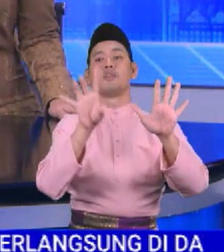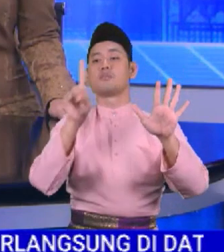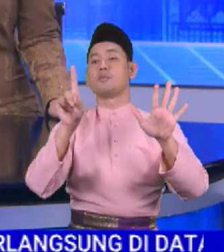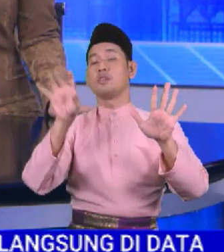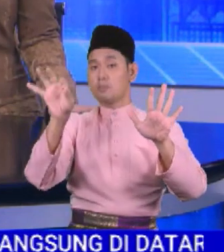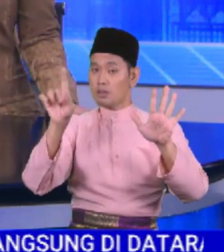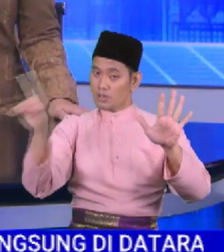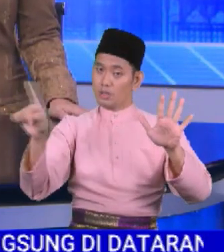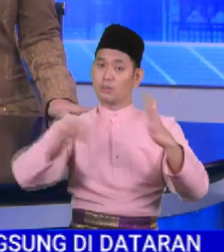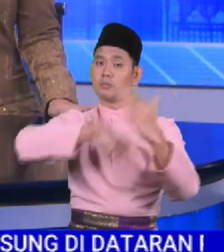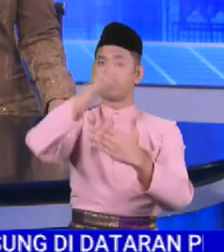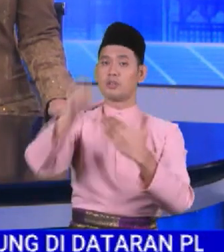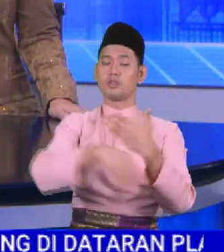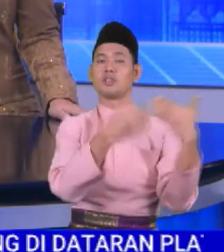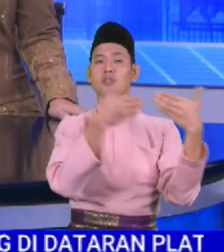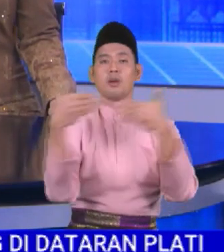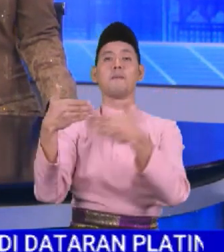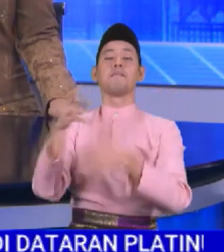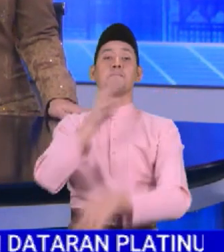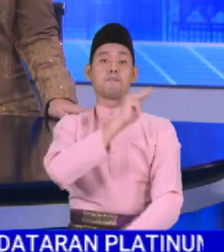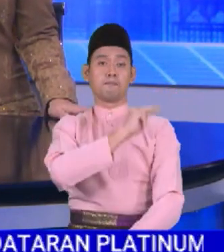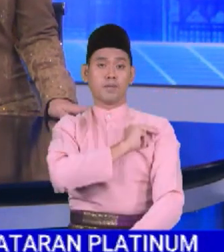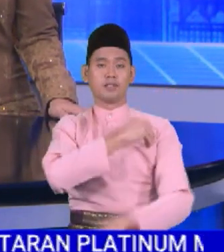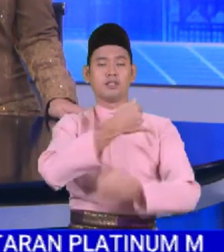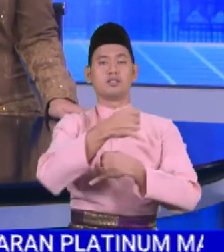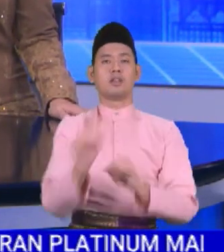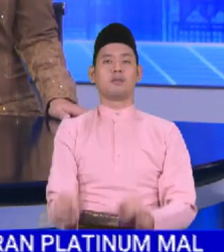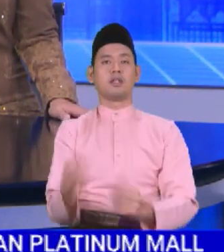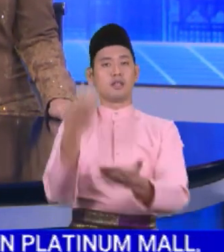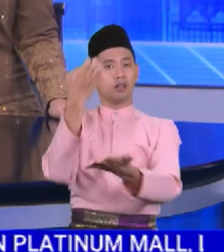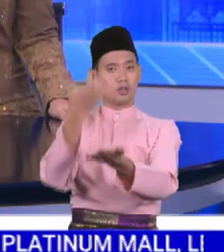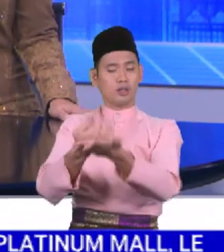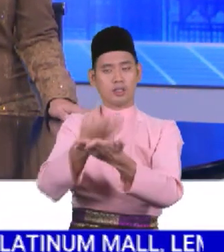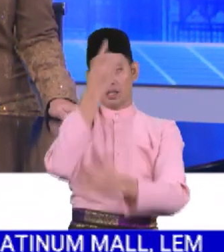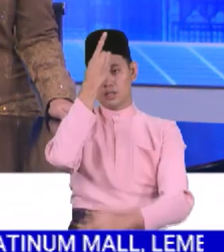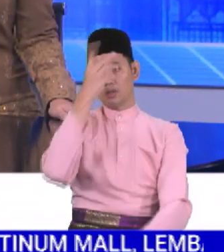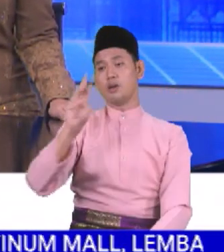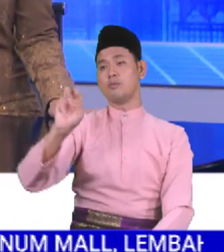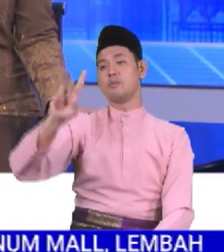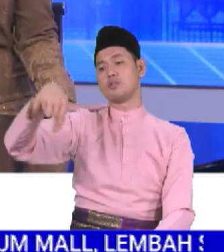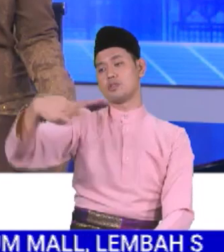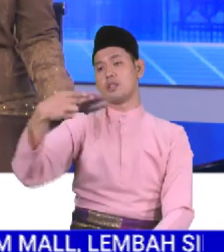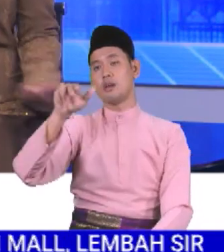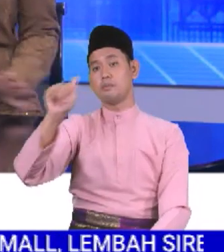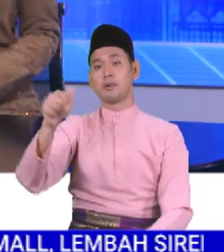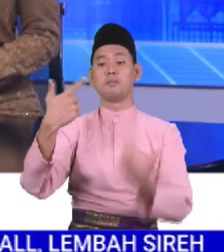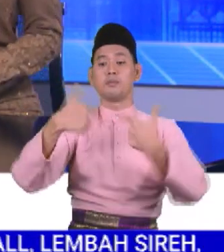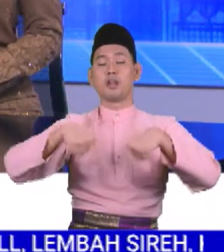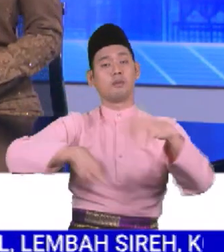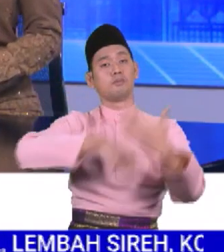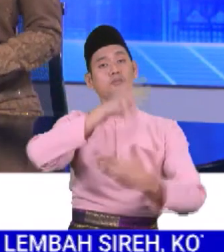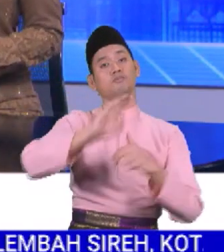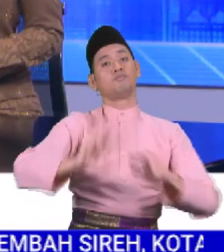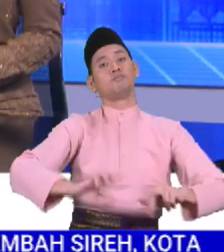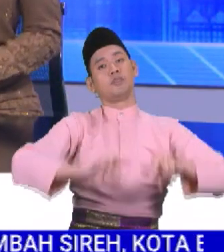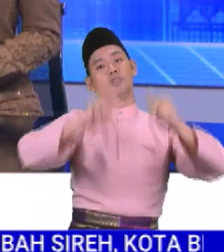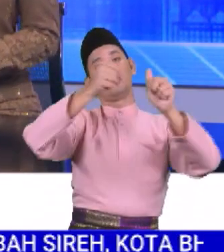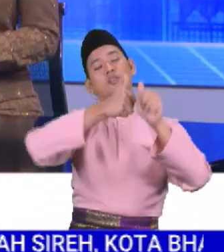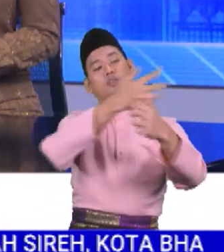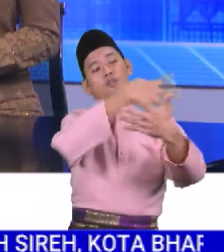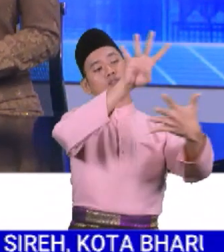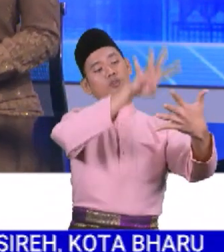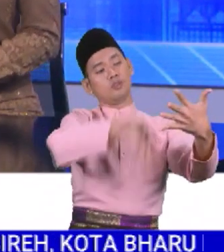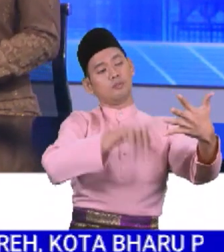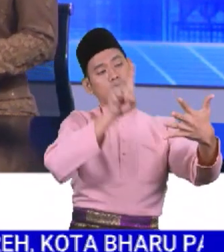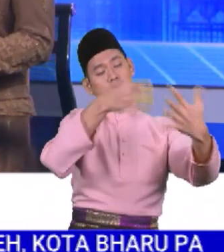5,891 projek sambungan. Menteri di Jabatan Perdana Menteri Ekonomi, Datuk Seri Mustafa Mohamad berkata pelaksanaan projek pembangunan mengikut jadual